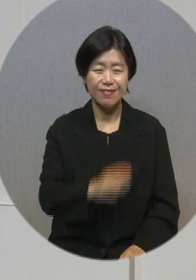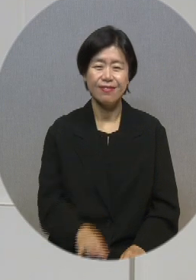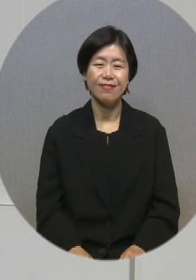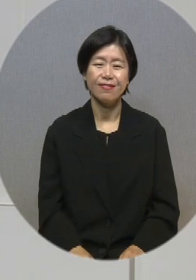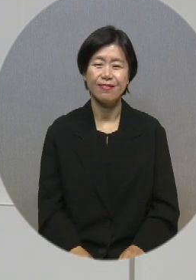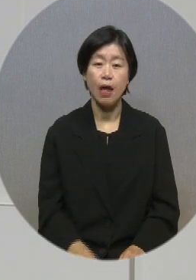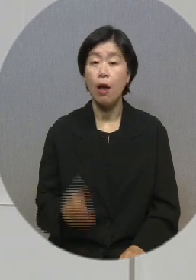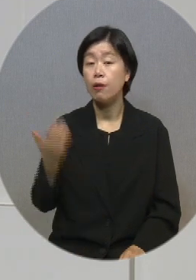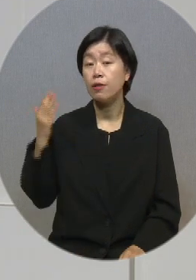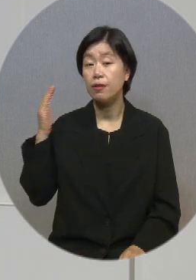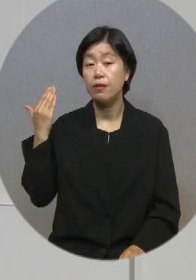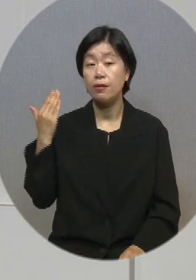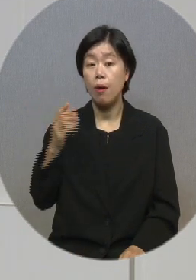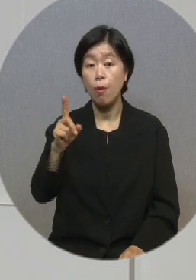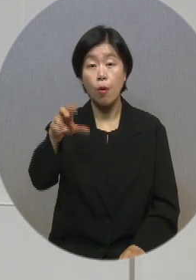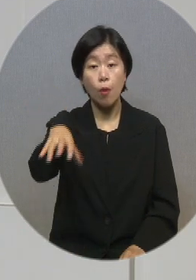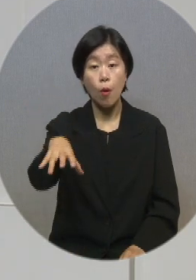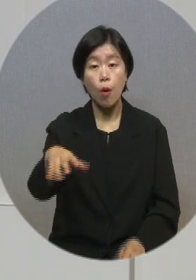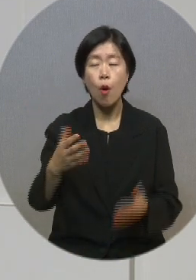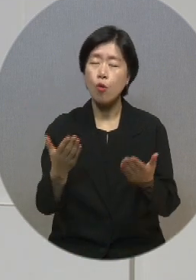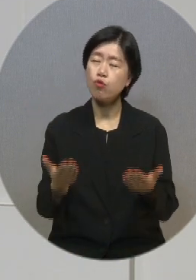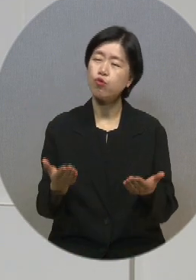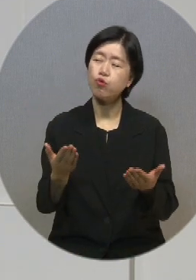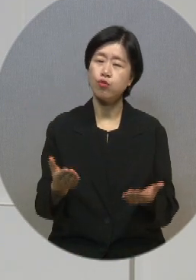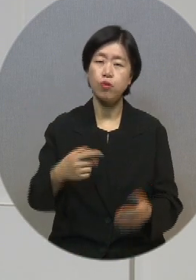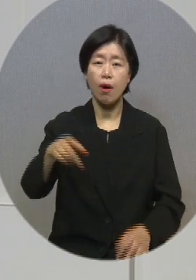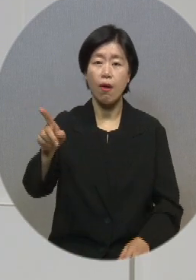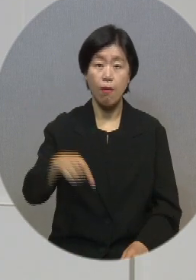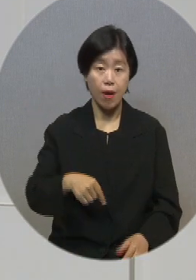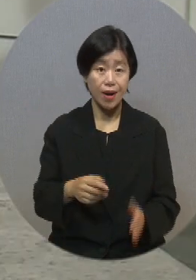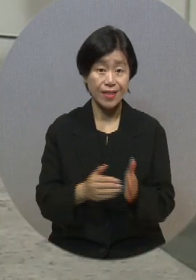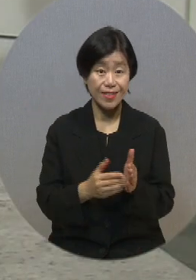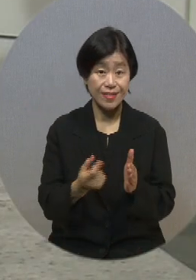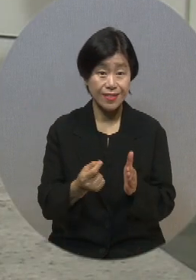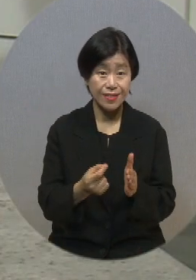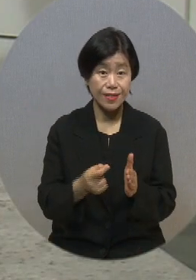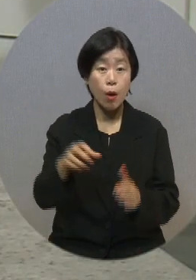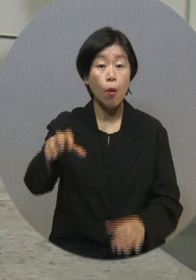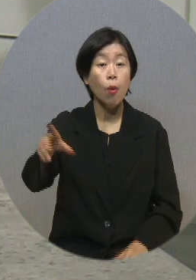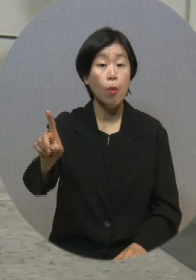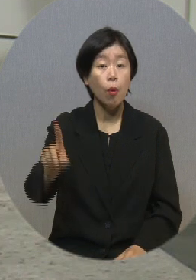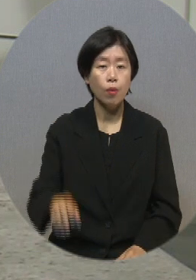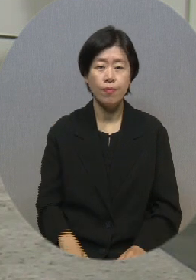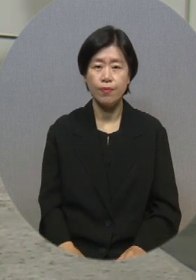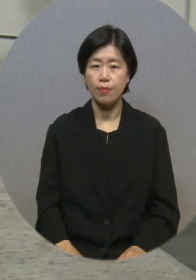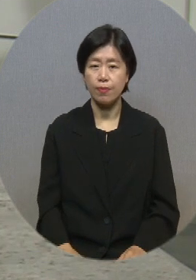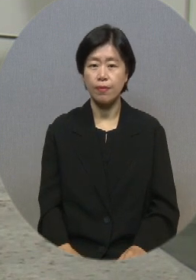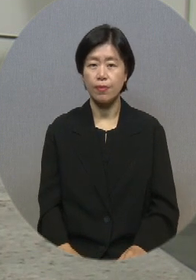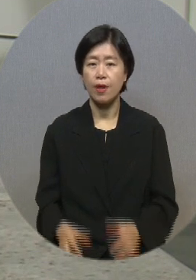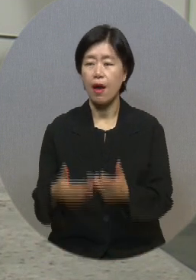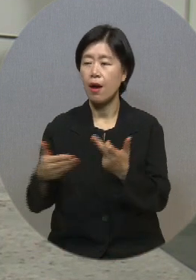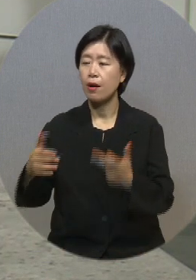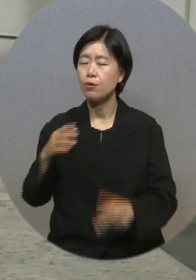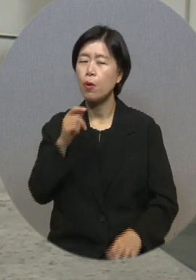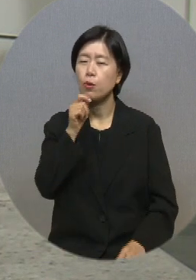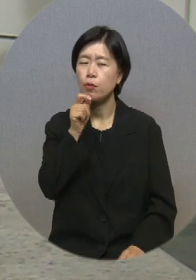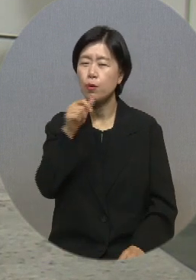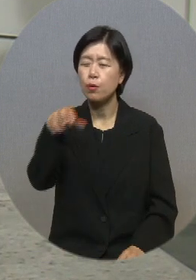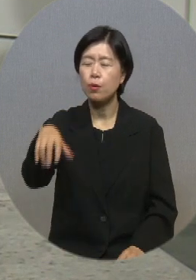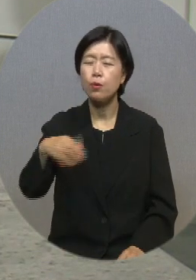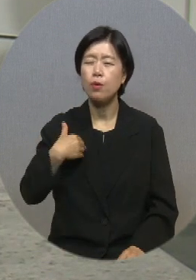어디 그 또 쉬시러 다녀오셨다는데 어디 다녀오셨습니까? 아, 강원도 속초에 좀 다녀왔습니다. 오.